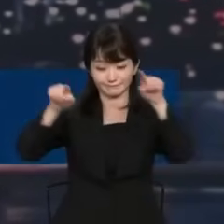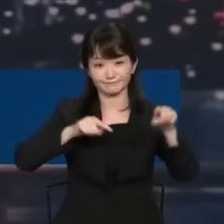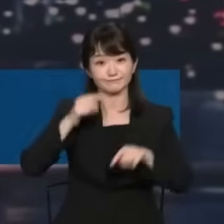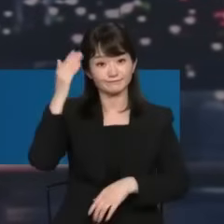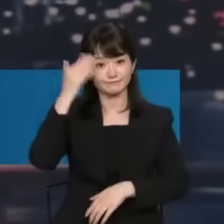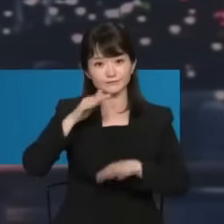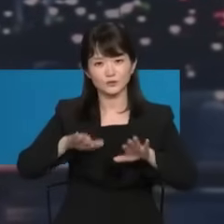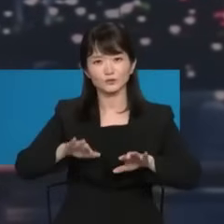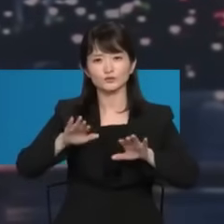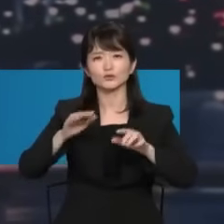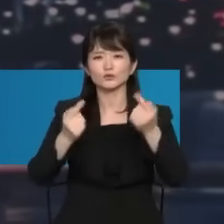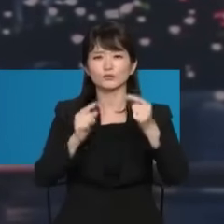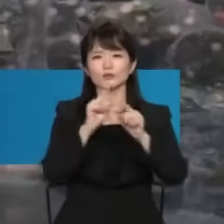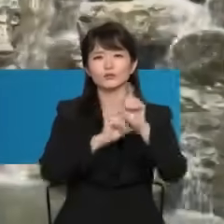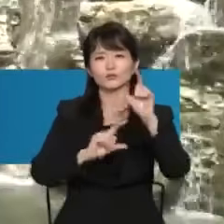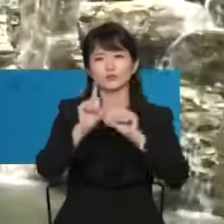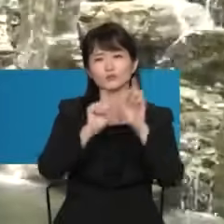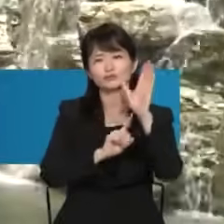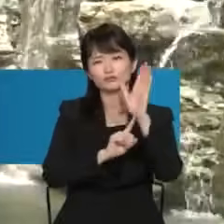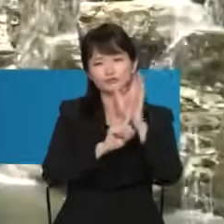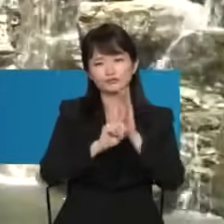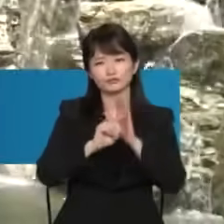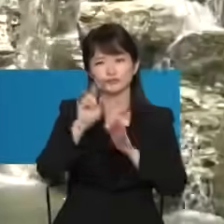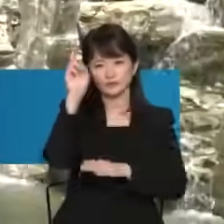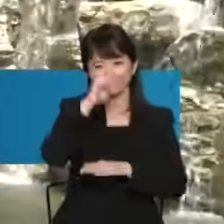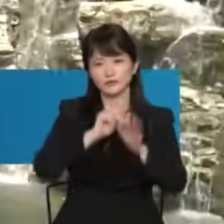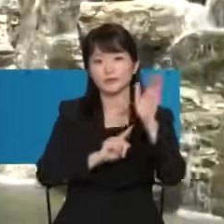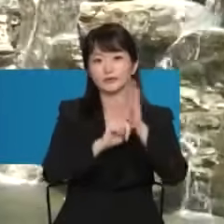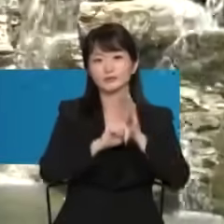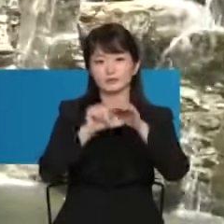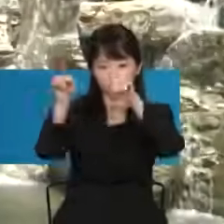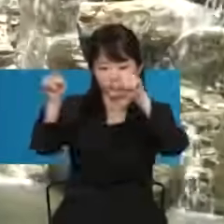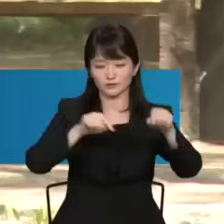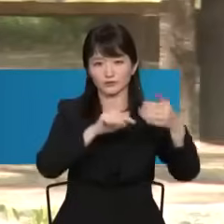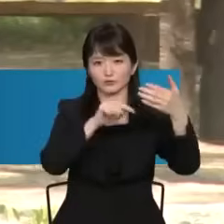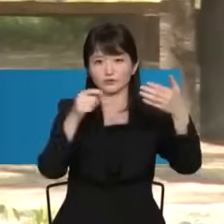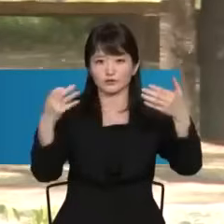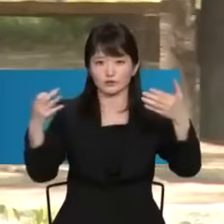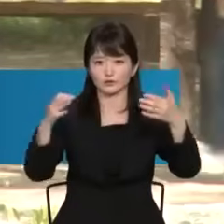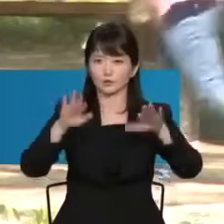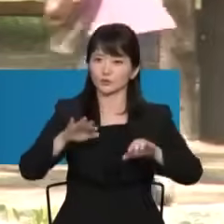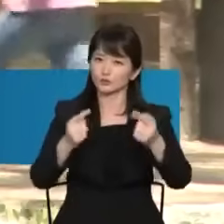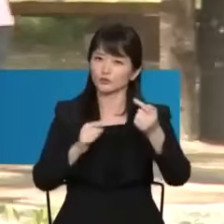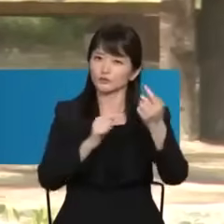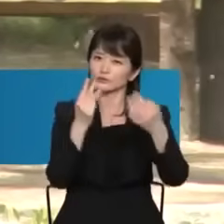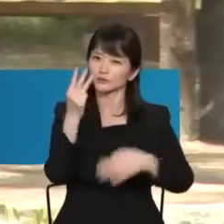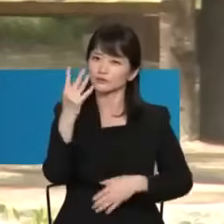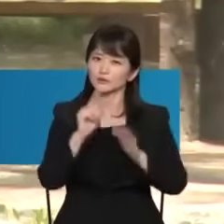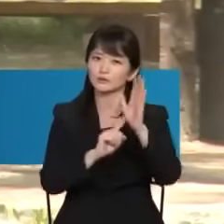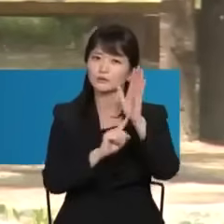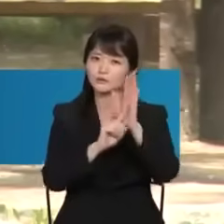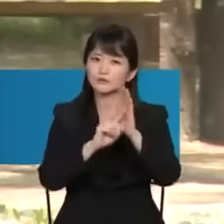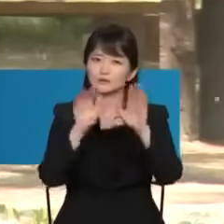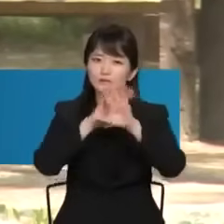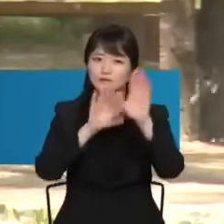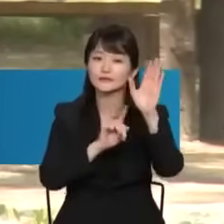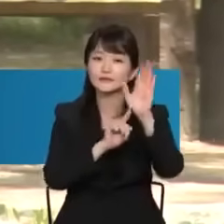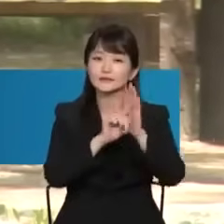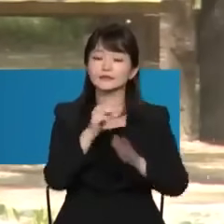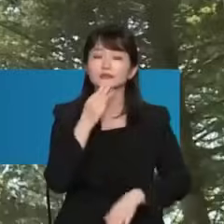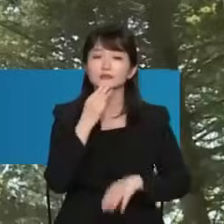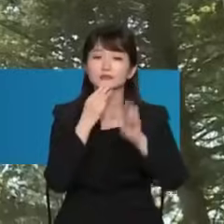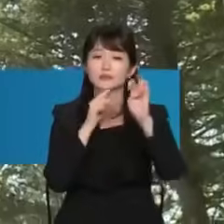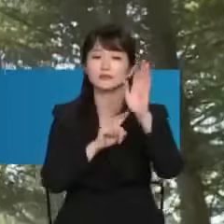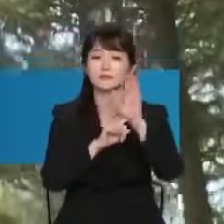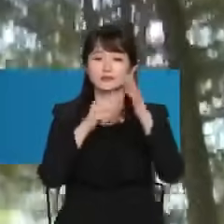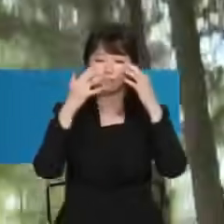맑고 오늘보다 기온이 더 오르겠습니다. 아침 기온은 전국이 9도에서 14도로 오늘보다 3, 4도 높겠고 낮 기온도 서울이